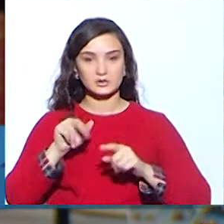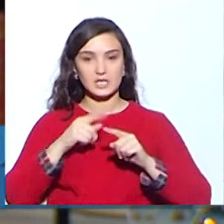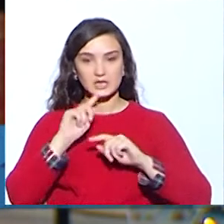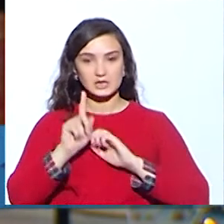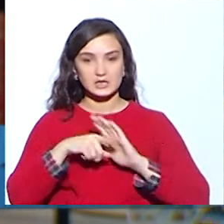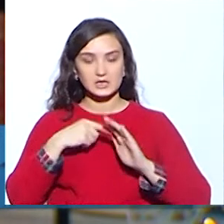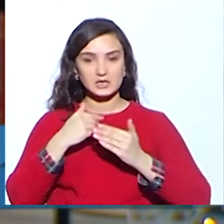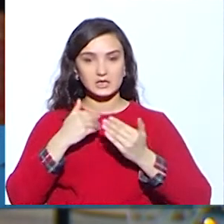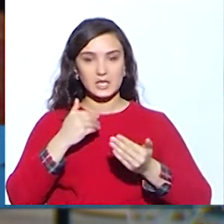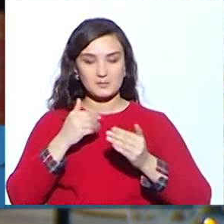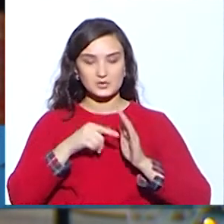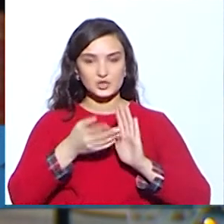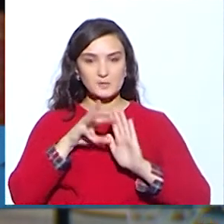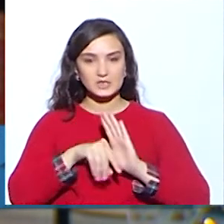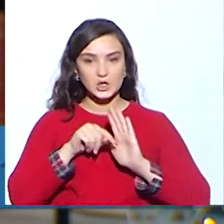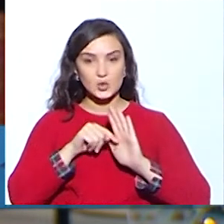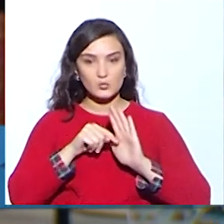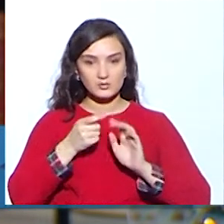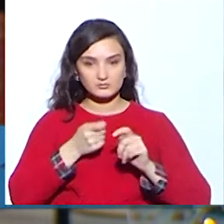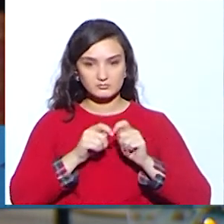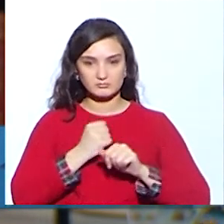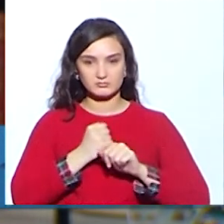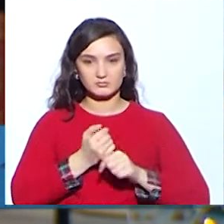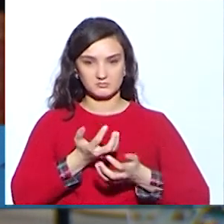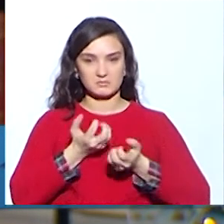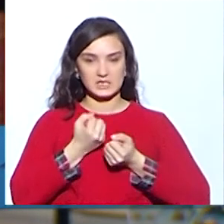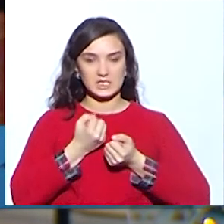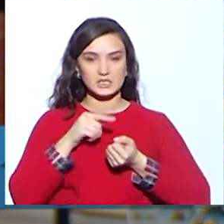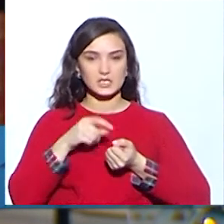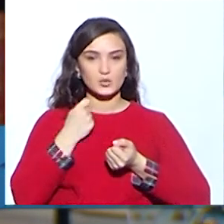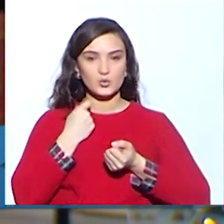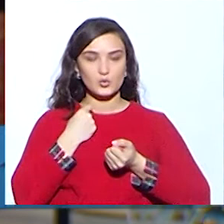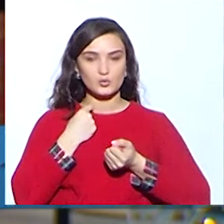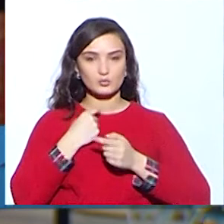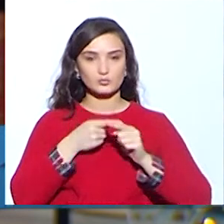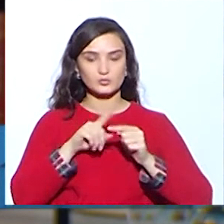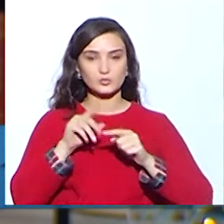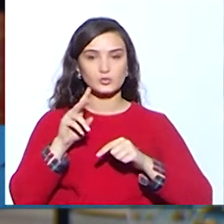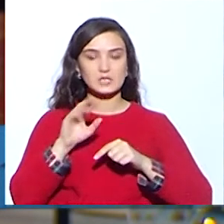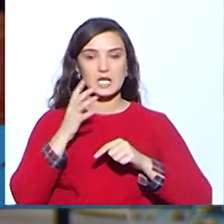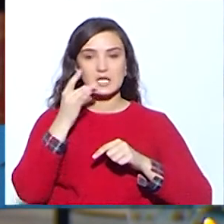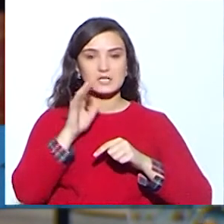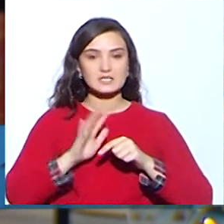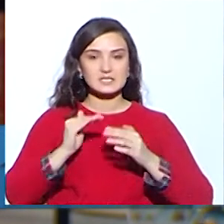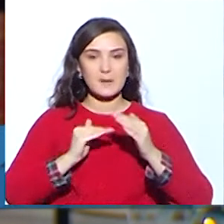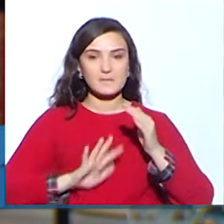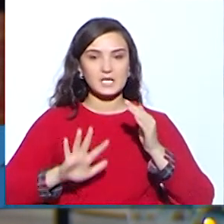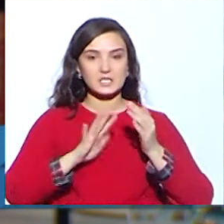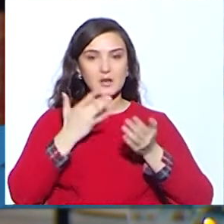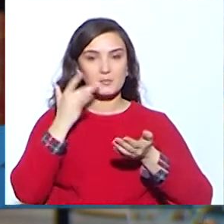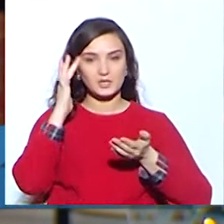თაფლის ფერმენტაციით მიიღეს ალკოჰოლი. და ერთი საინტერესო ფაქტია, კოლუმბამდე სამხრეთ ამერიკის